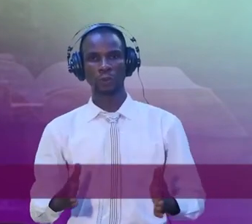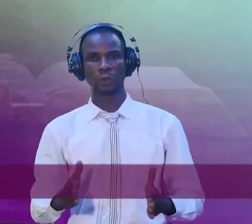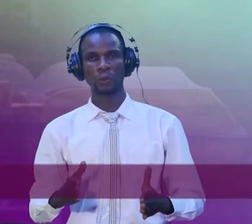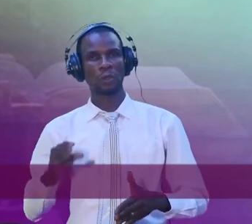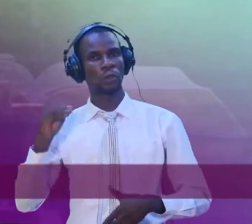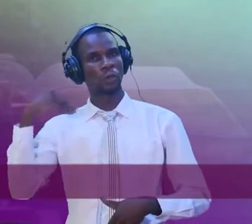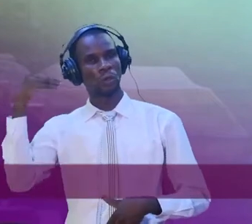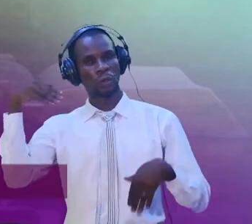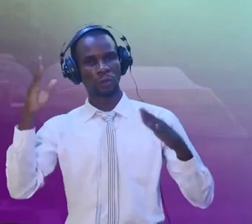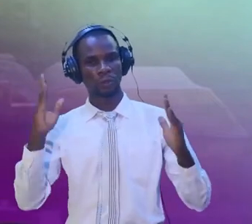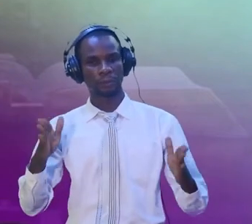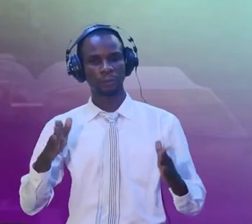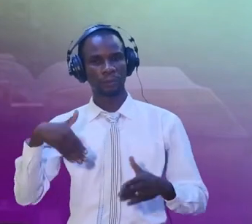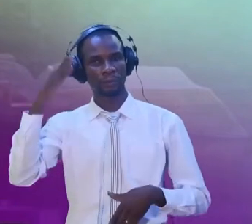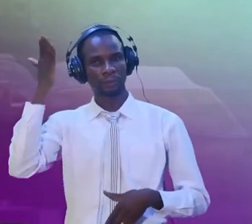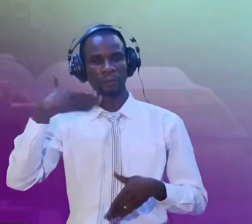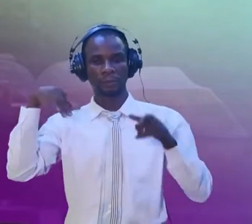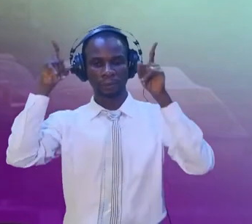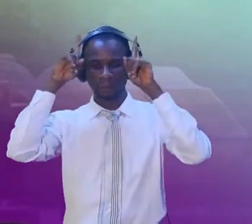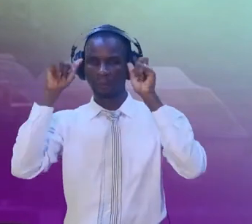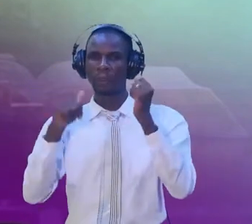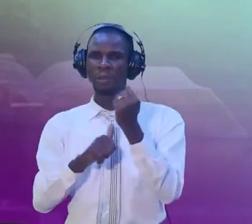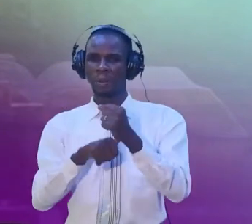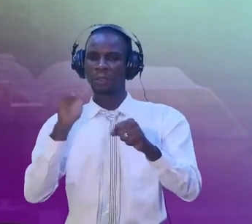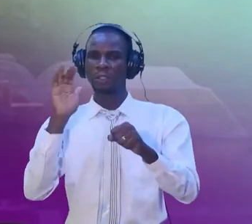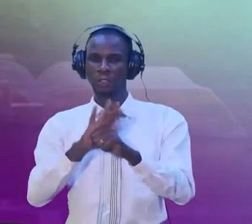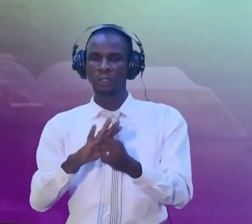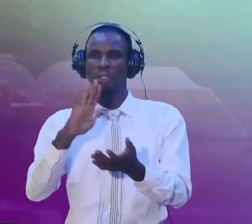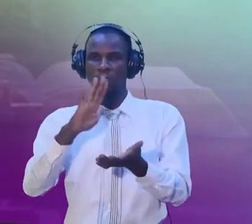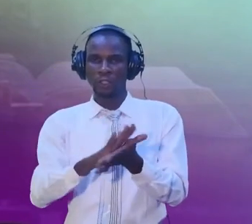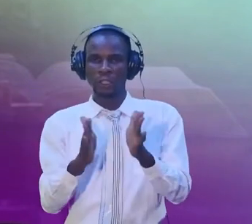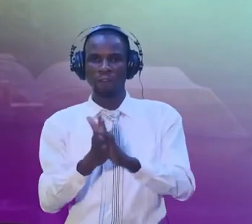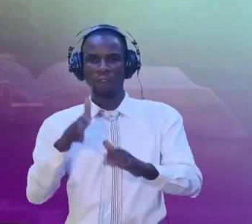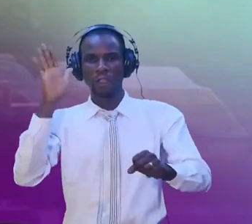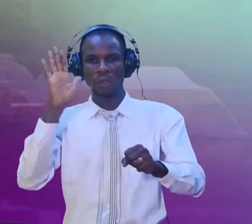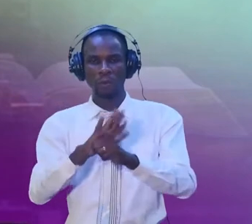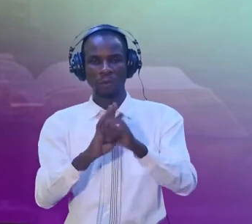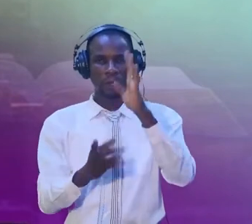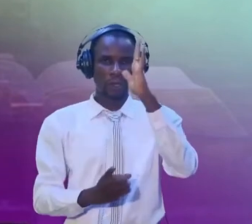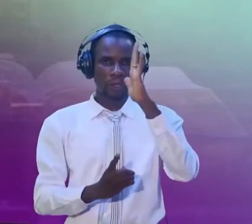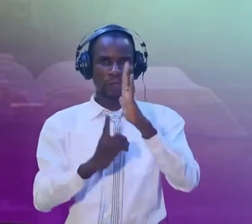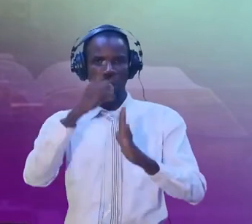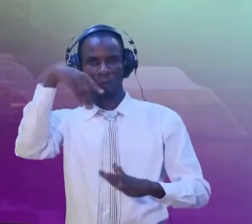wanatembelea mchawi au mtaalamu wa mambo ya maji au vitu vya kushangaza.